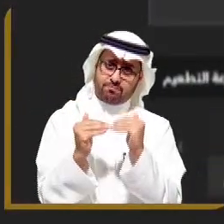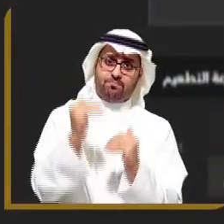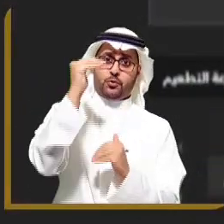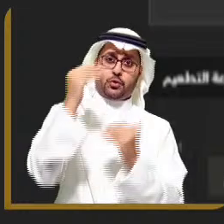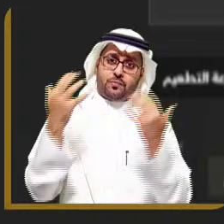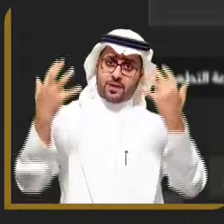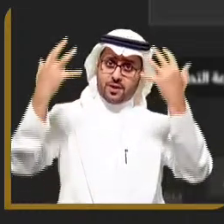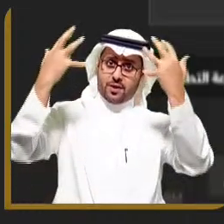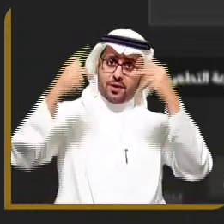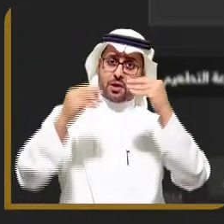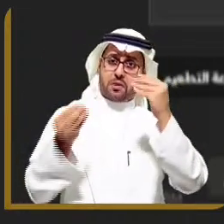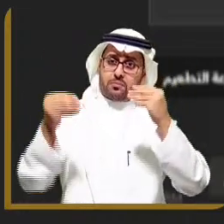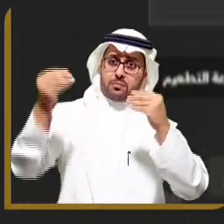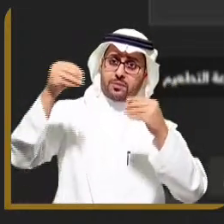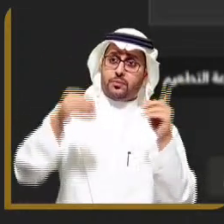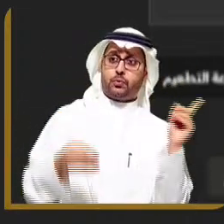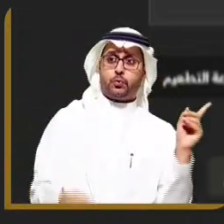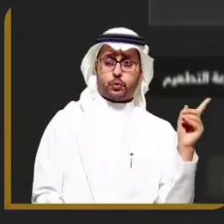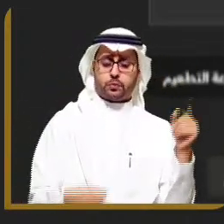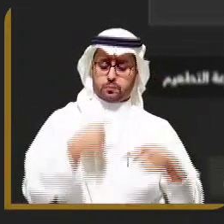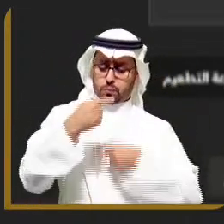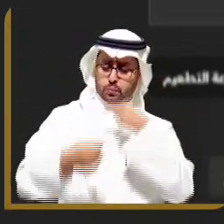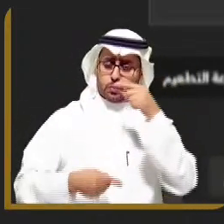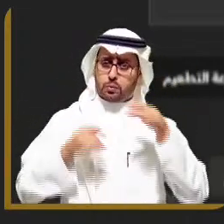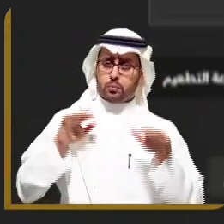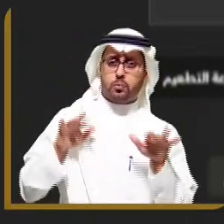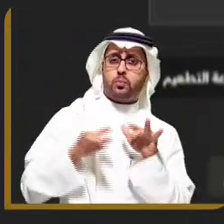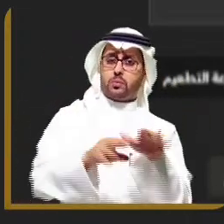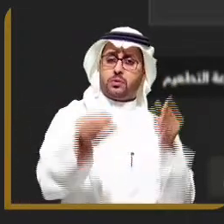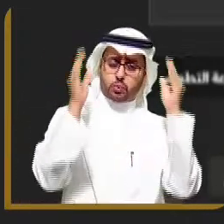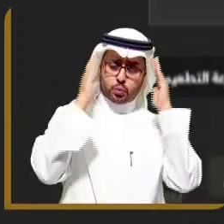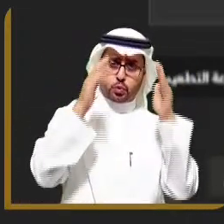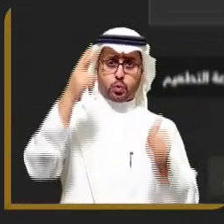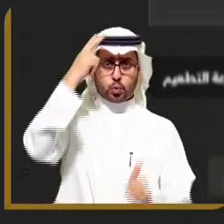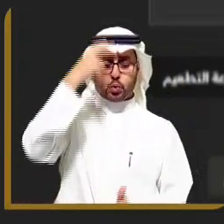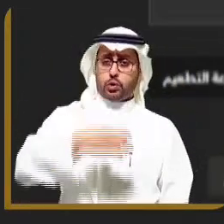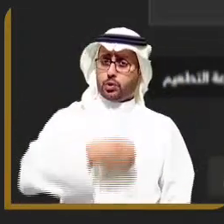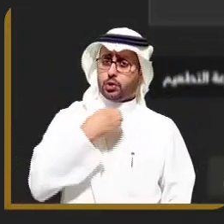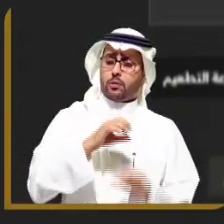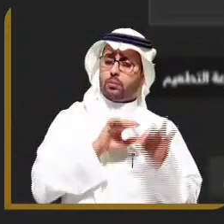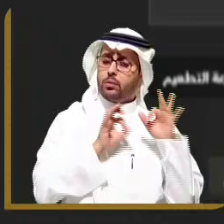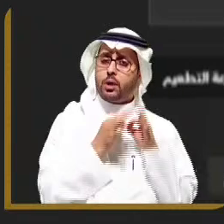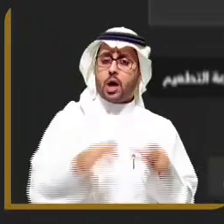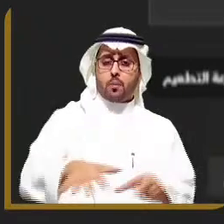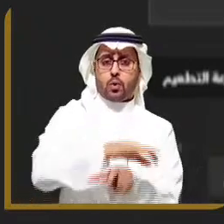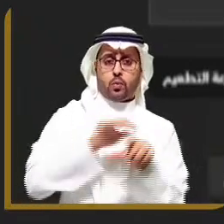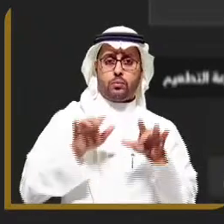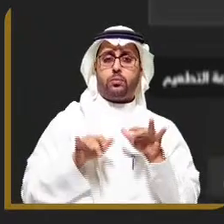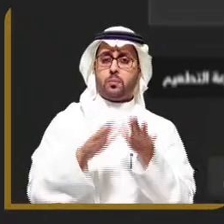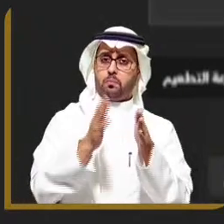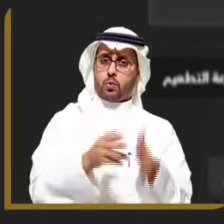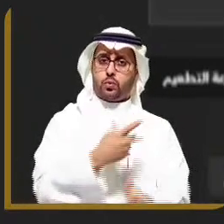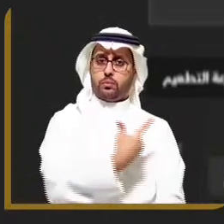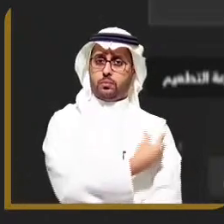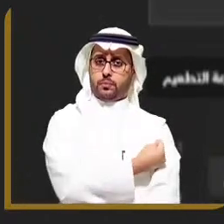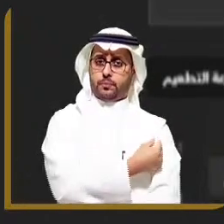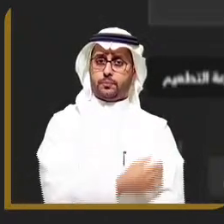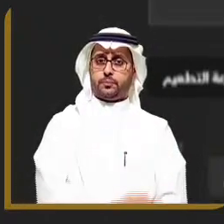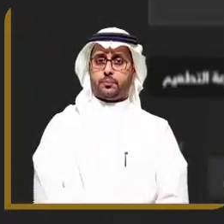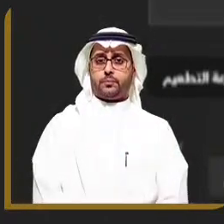إقبال كبير لتلقي اللقاح من قبل المواطنين والمقيمين في مختلف مناطق المملكة.